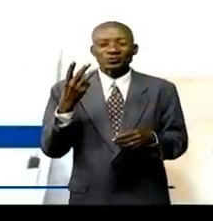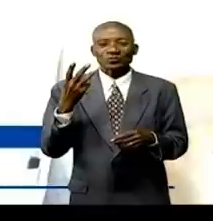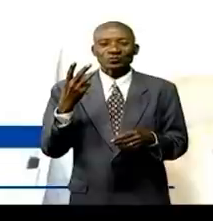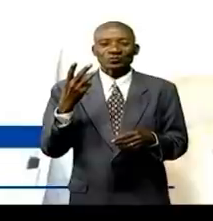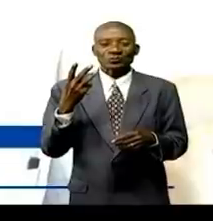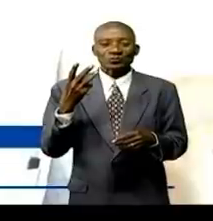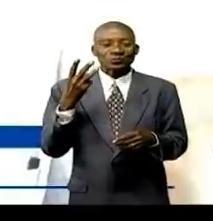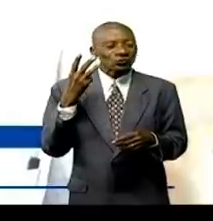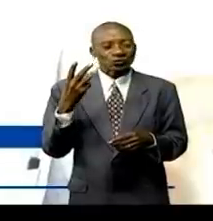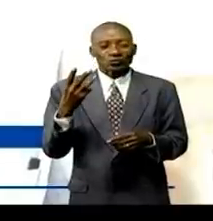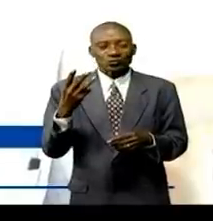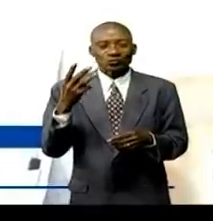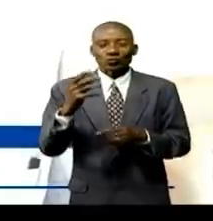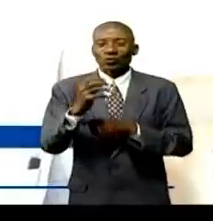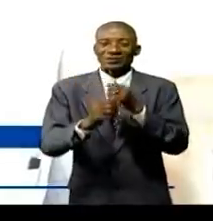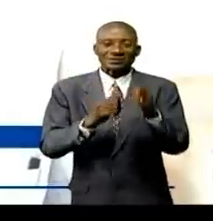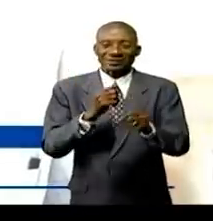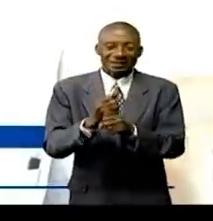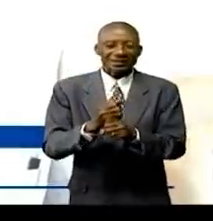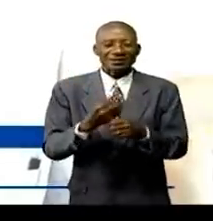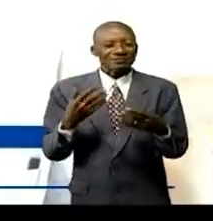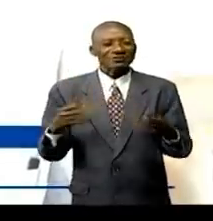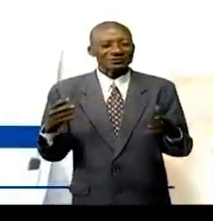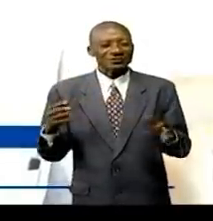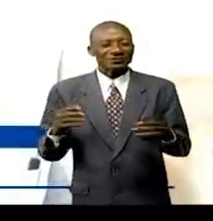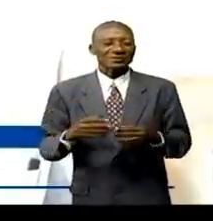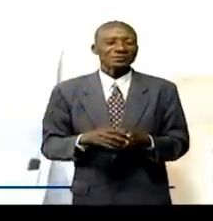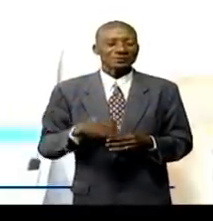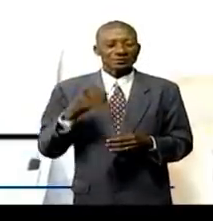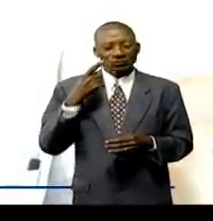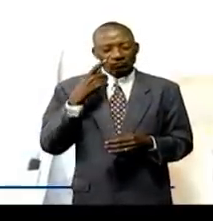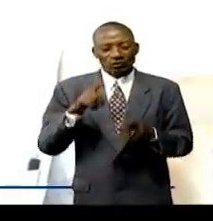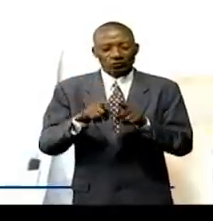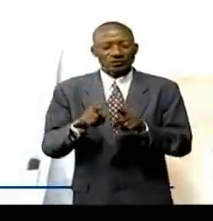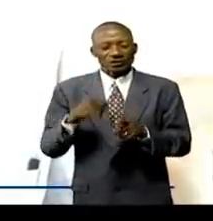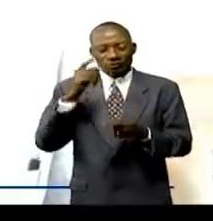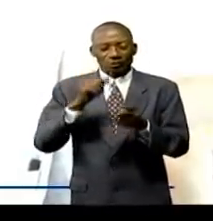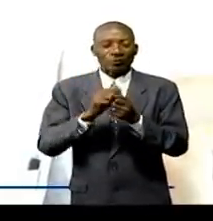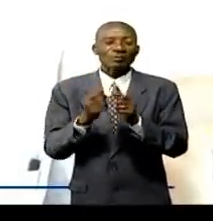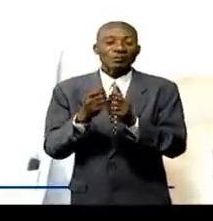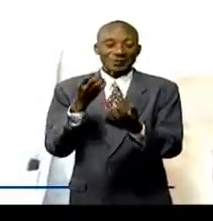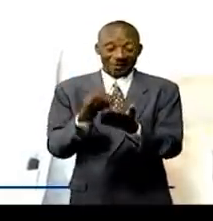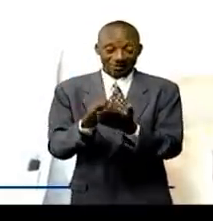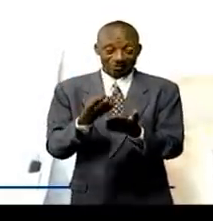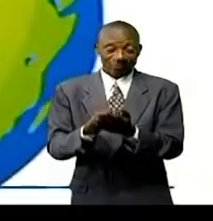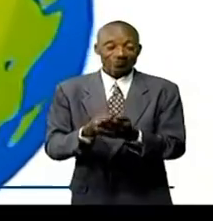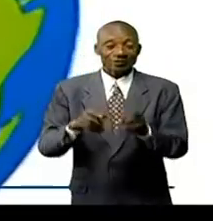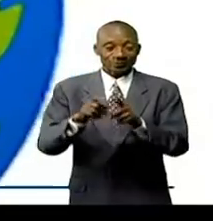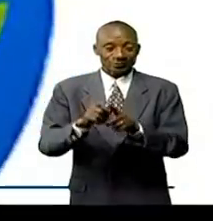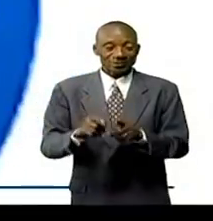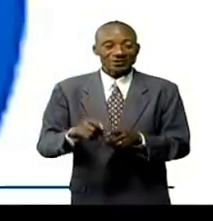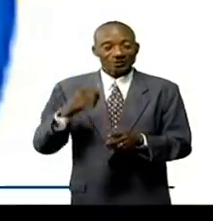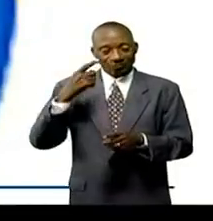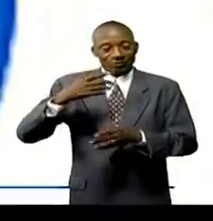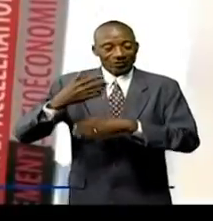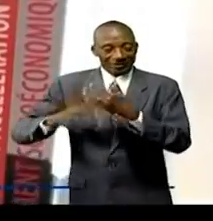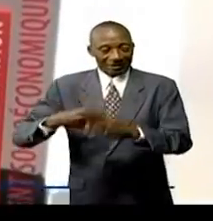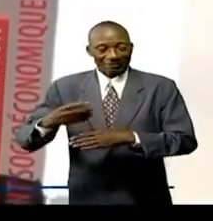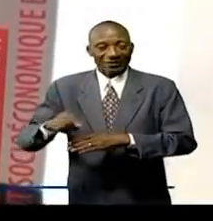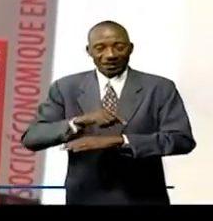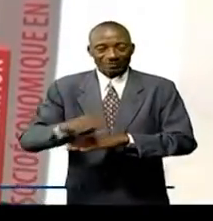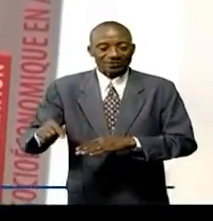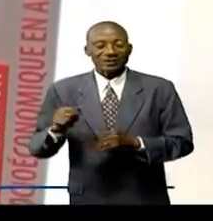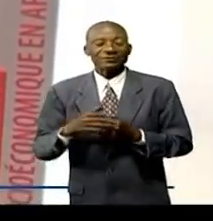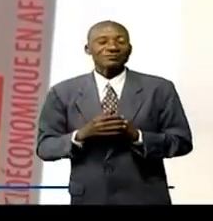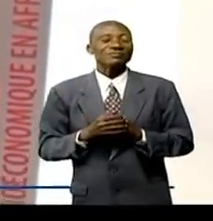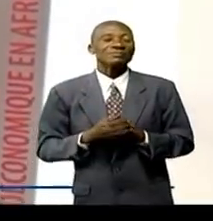à la fois sur le plan politique, sur le plan économique et sur le plan administratif. Cet ouvrage tombe au nommé dans